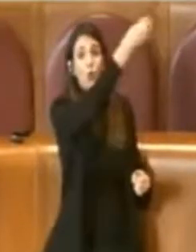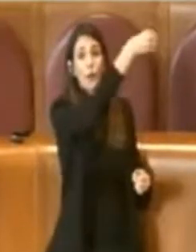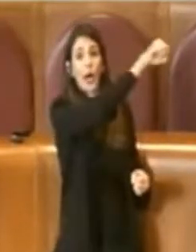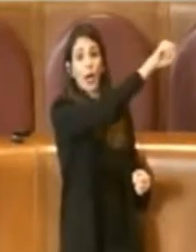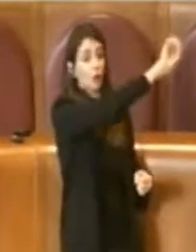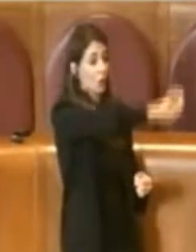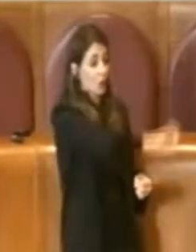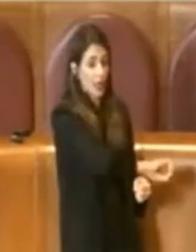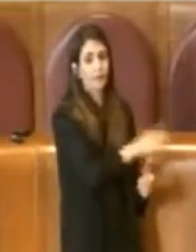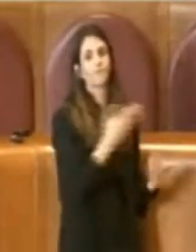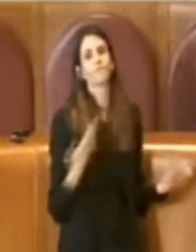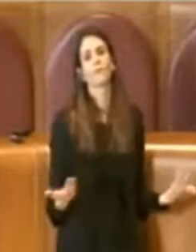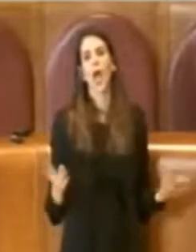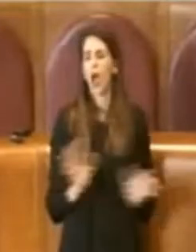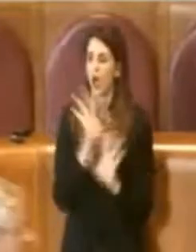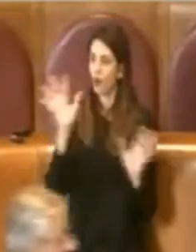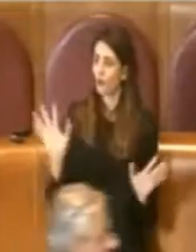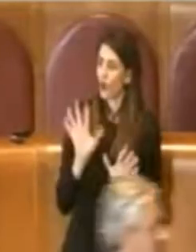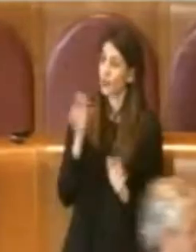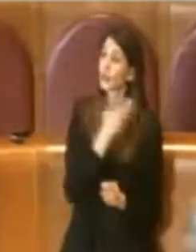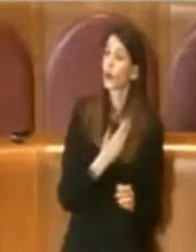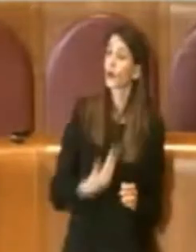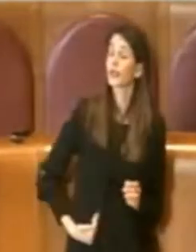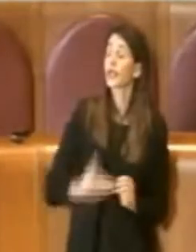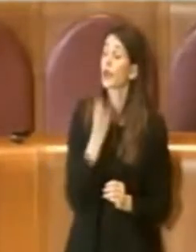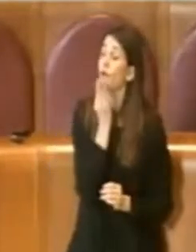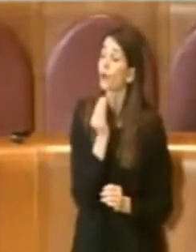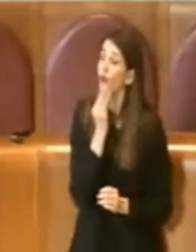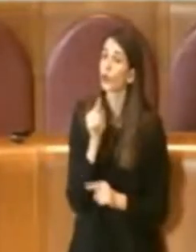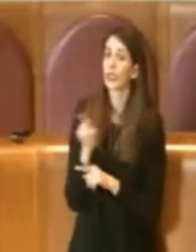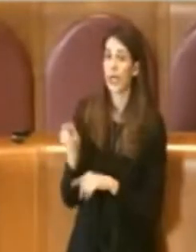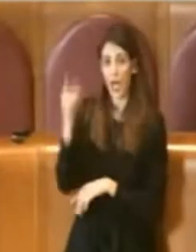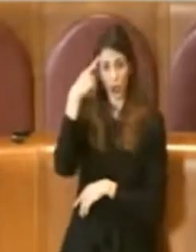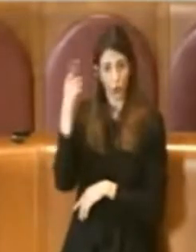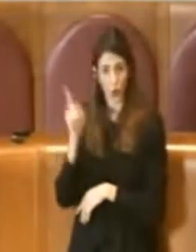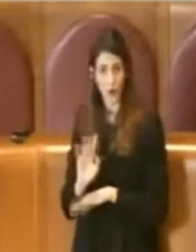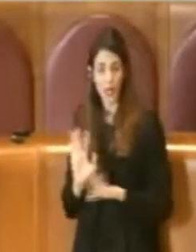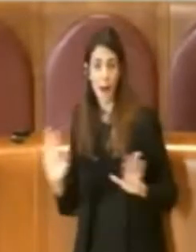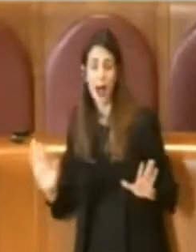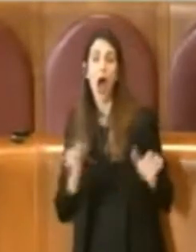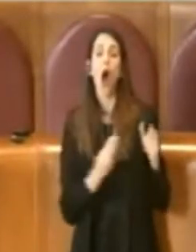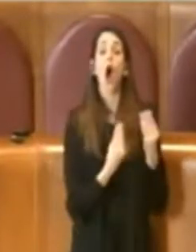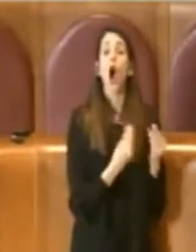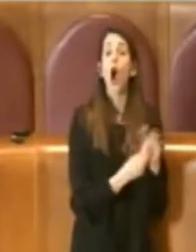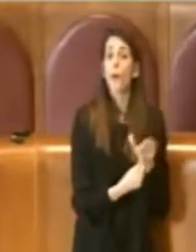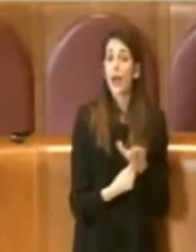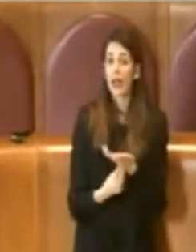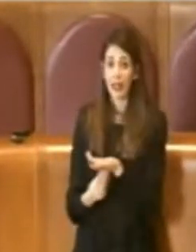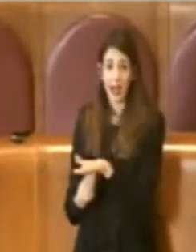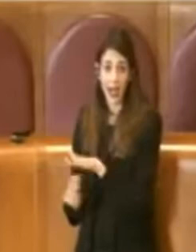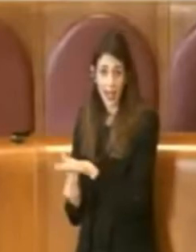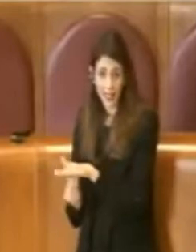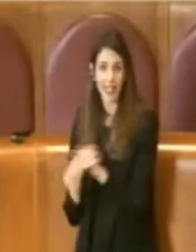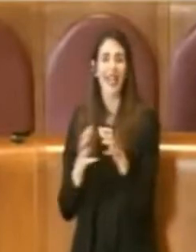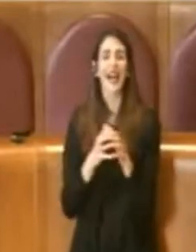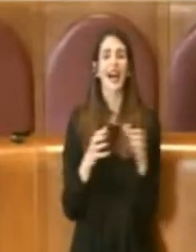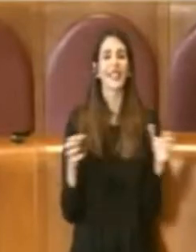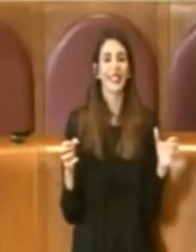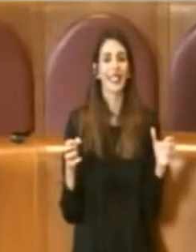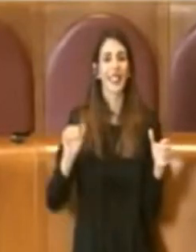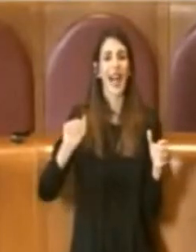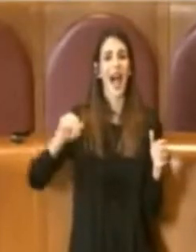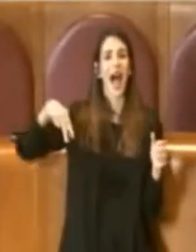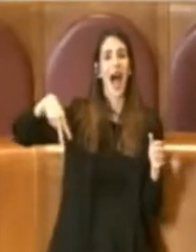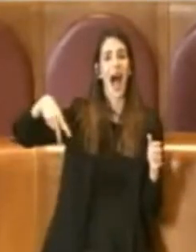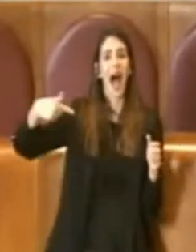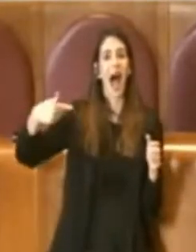la consigliera Mussolini, sono andati gli operai, insomma, della ditta